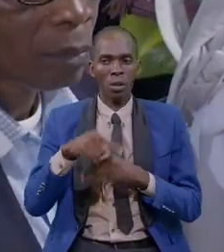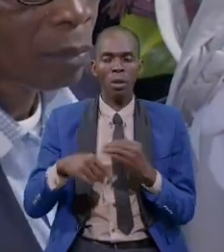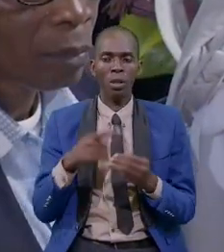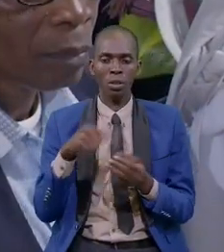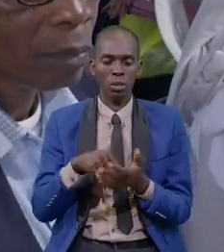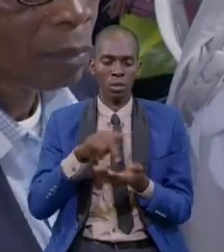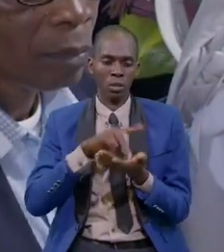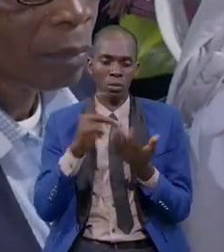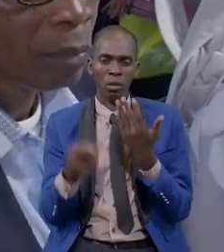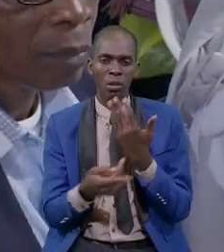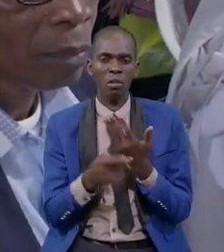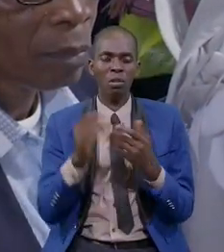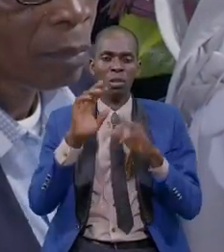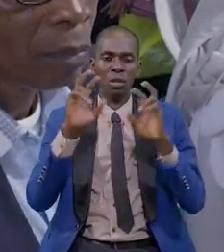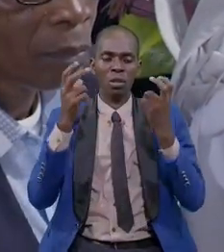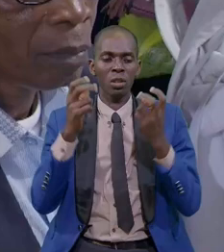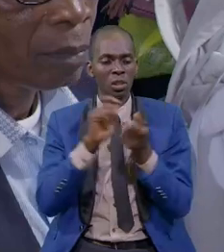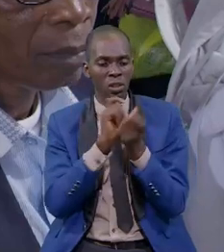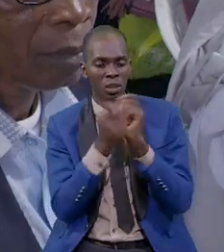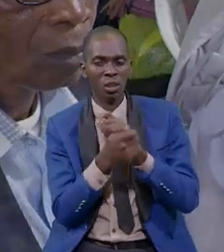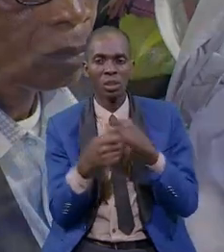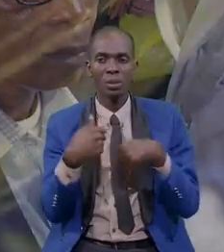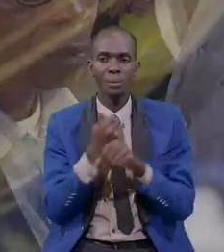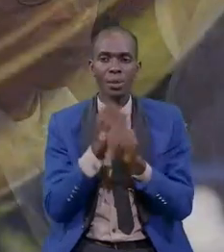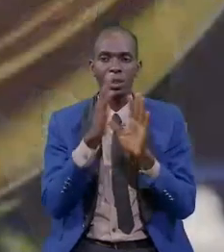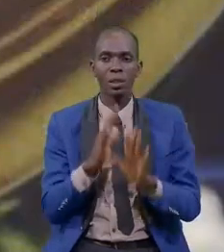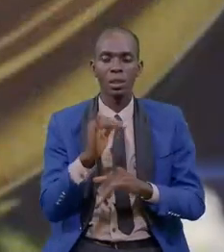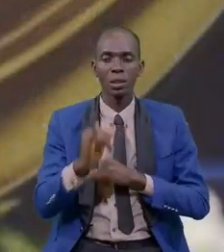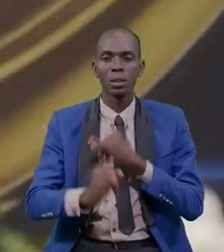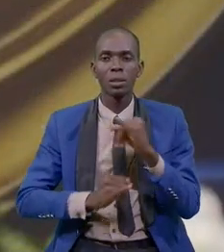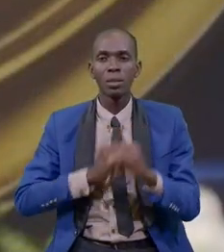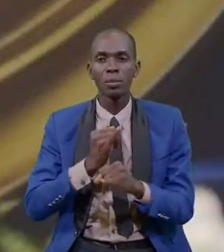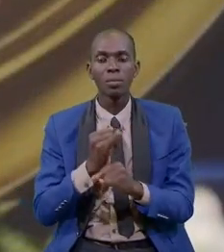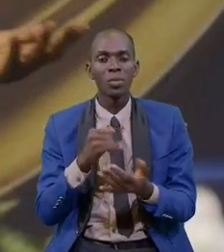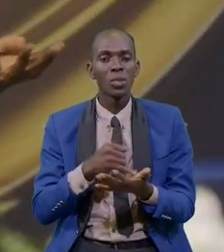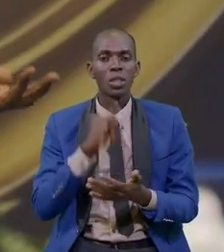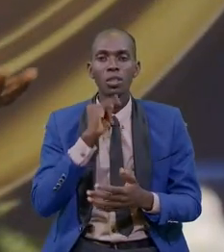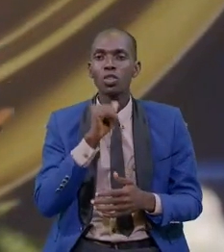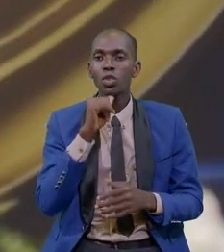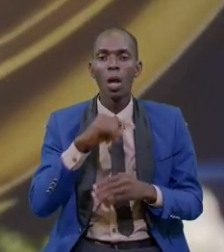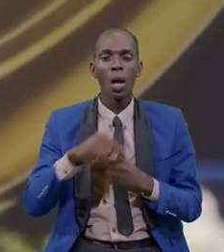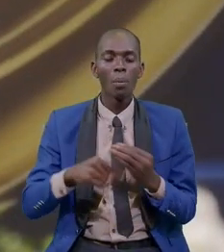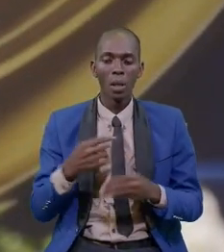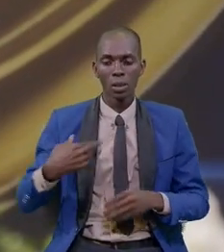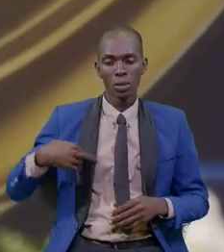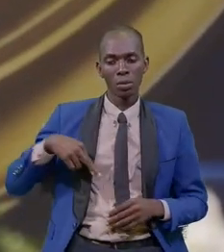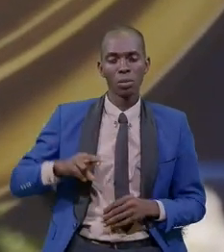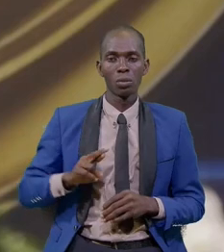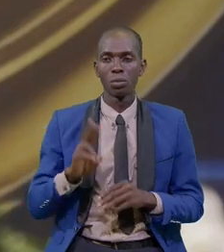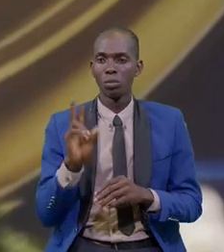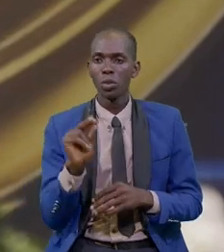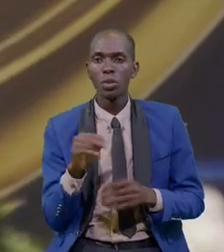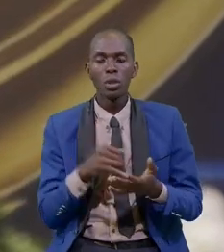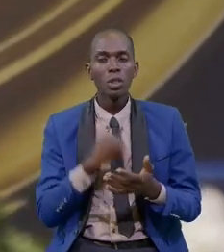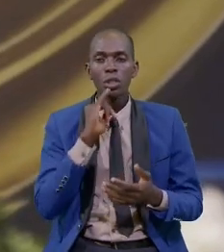programme aujourd'hui, qui est le programme international des changeurs, des acteurs de changement, ce